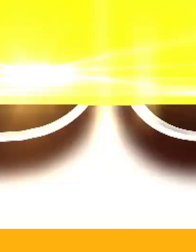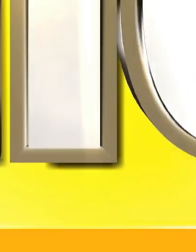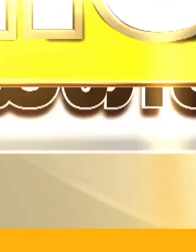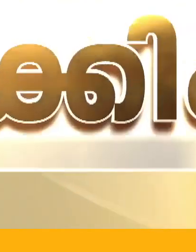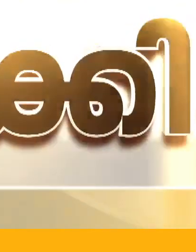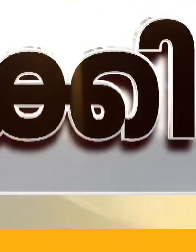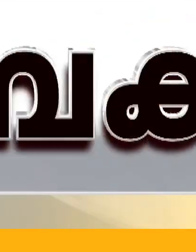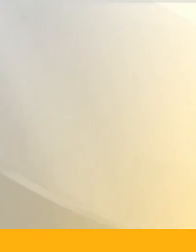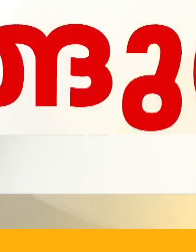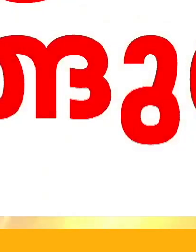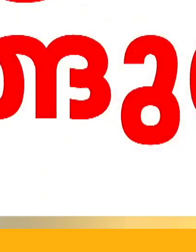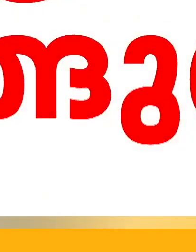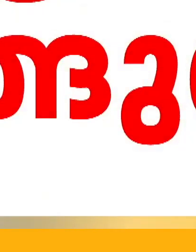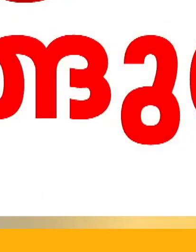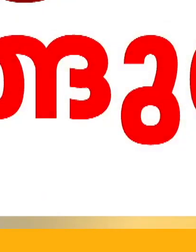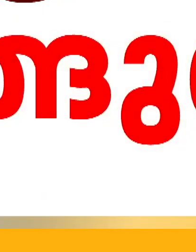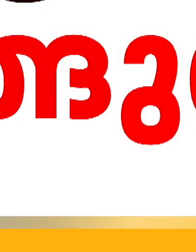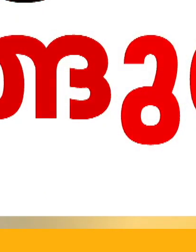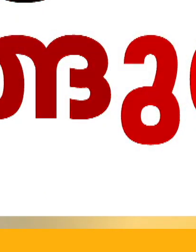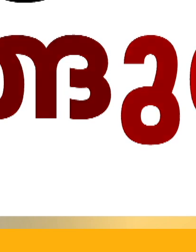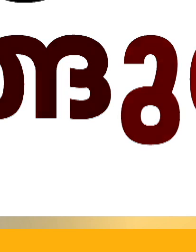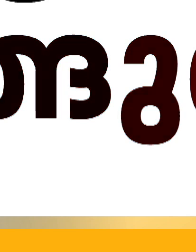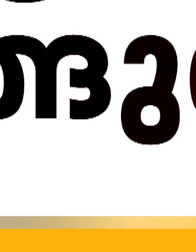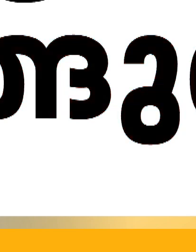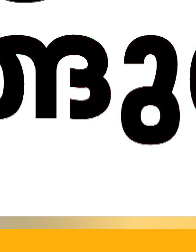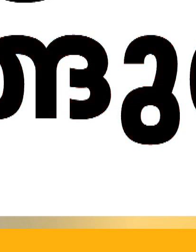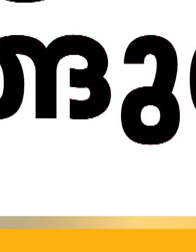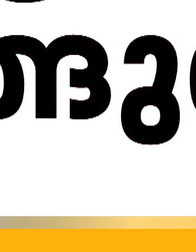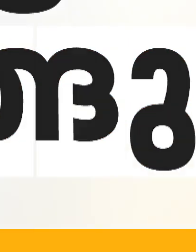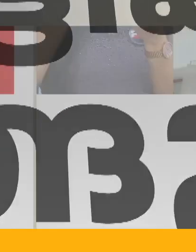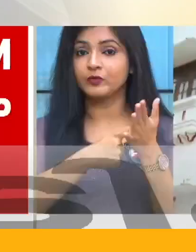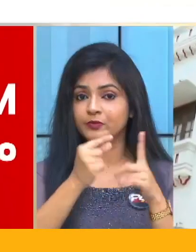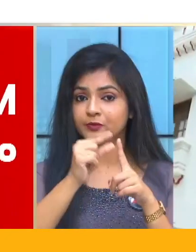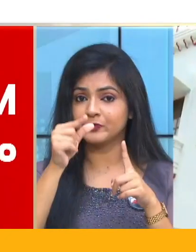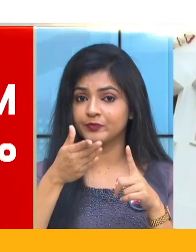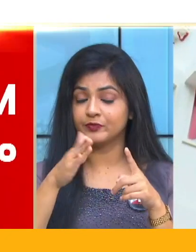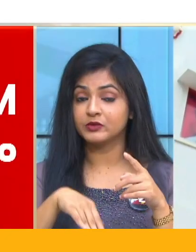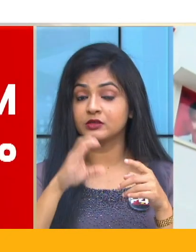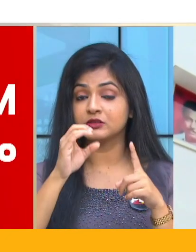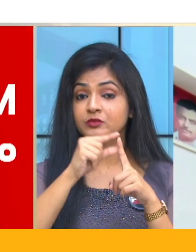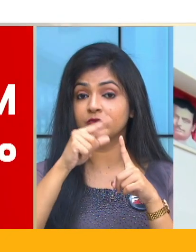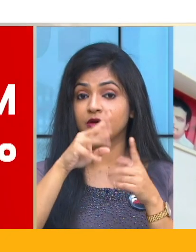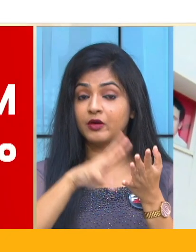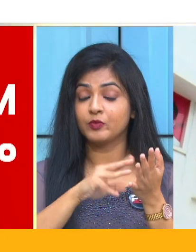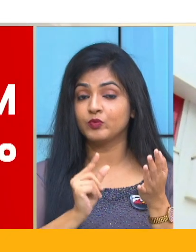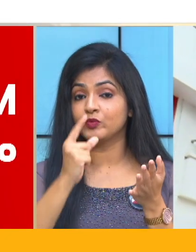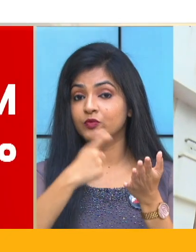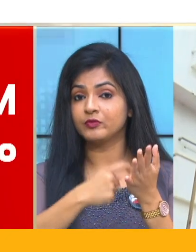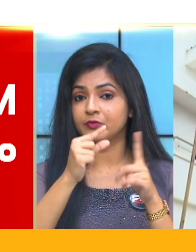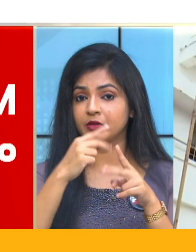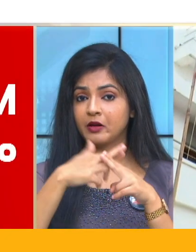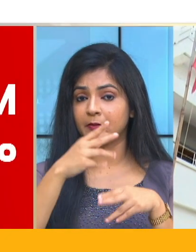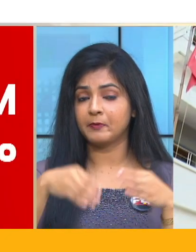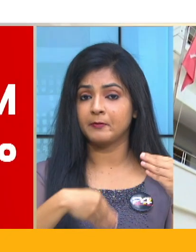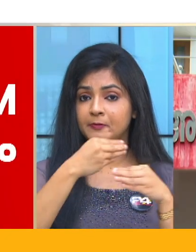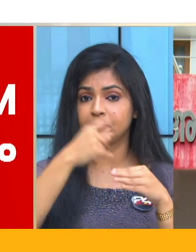എത്താൻ എന്തുകൊണ്ടും ജനങ്ങളുമായി അടുത്ത ബന്ധമുള്ളയാളാണ് UR പ്രദീപ് എന്ന തരത്തിലാണ് CPIM UR പ്രദീപിനെ അവതരിപ്പിക്കാൻ ശ്രമിക്കുന്നത്. അതോടൊപ്പം തന്നെ